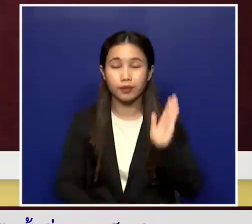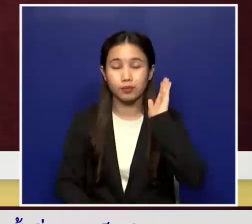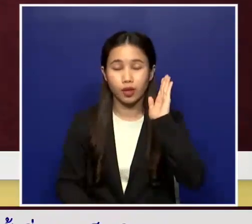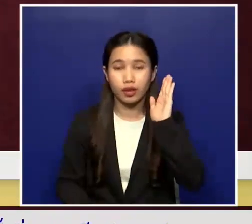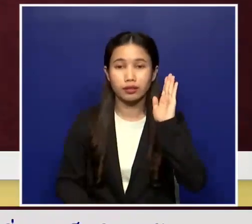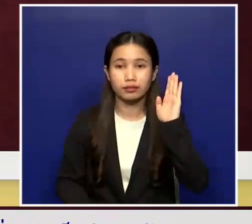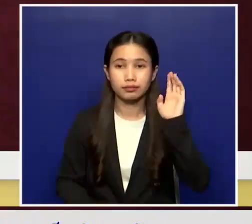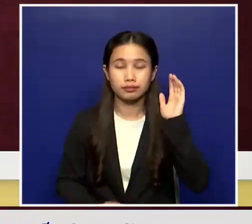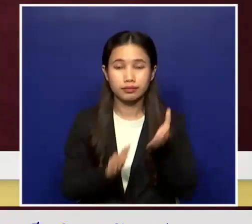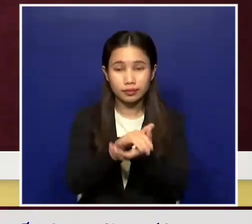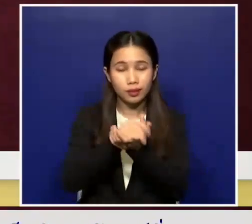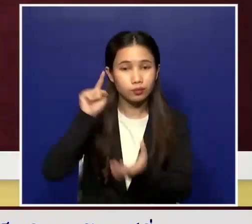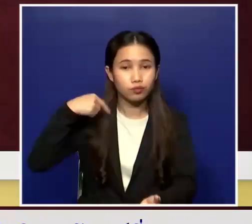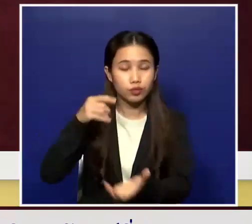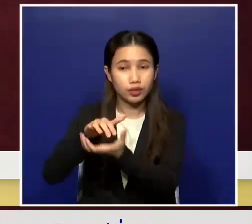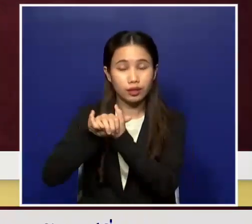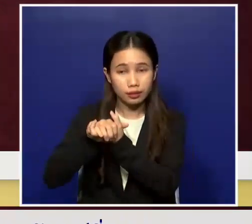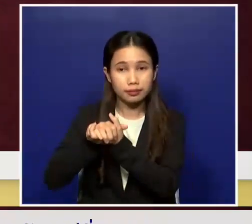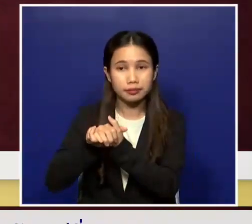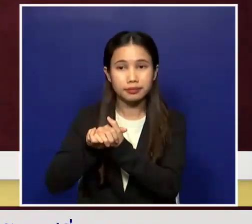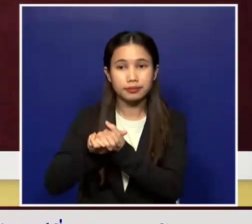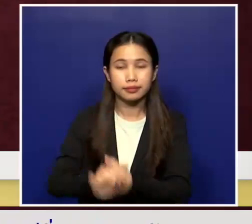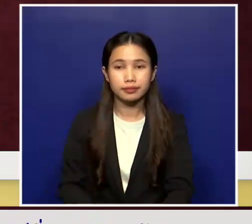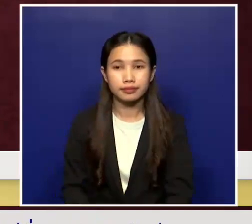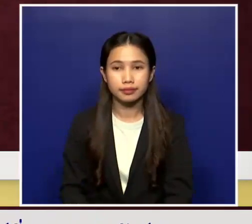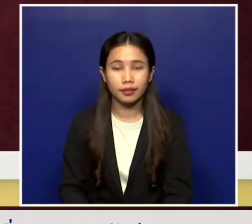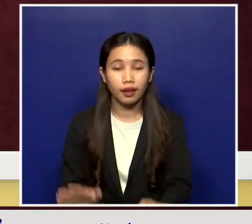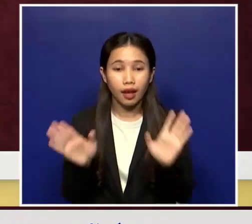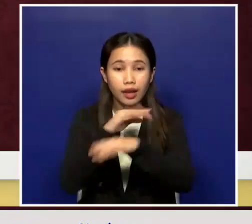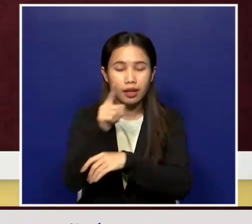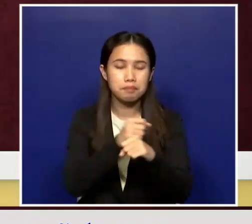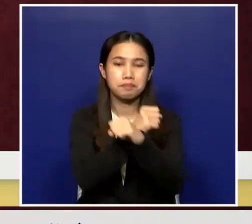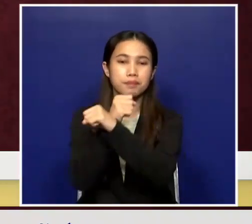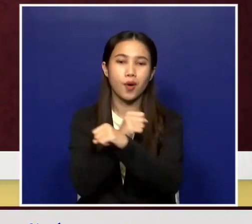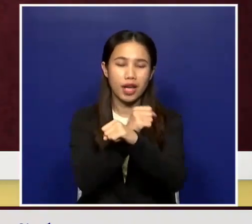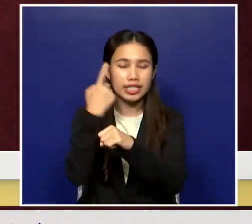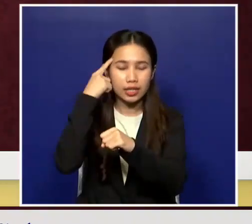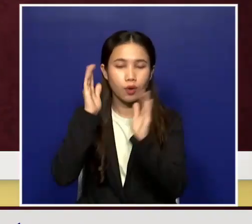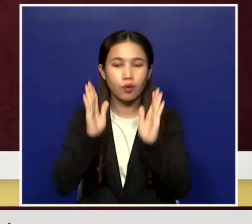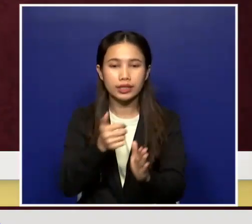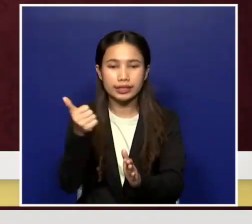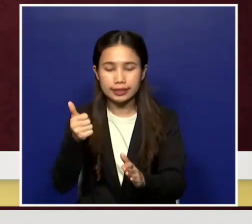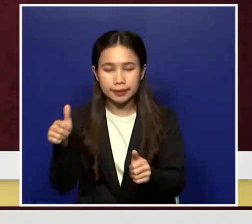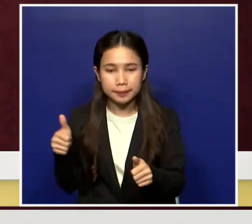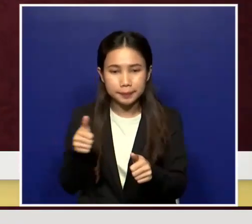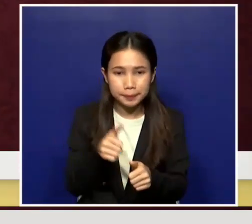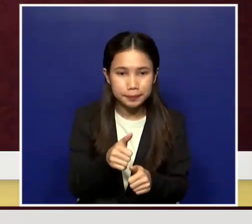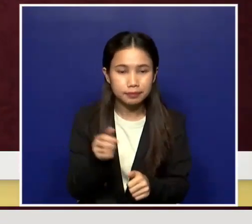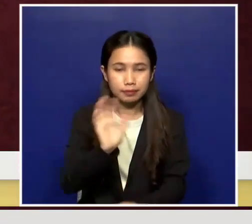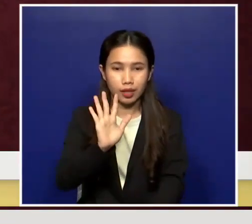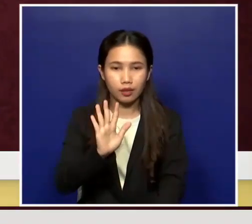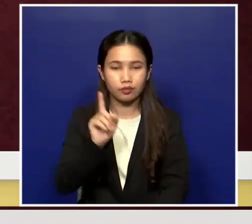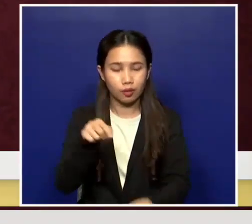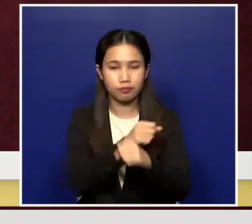นะเพราะทำไมครับใช้ผัวเมียใช้พี่น้องกันเหนียวเฮ้ยเดี๋ยวคนอื่นแทรกเข้ามากูต้องกันเหนียวไว้ก่อน